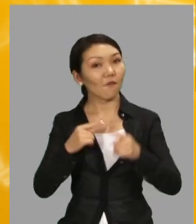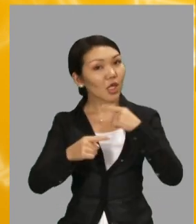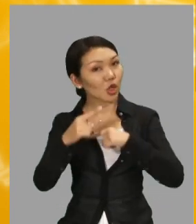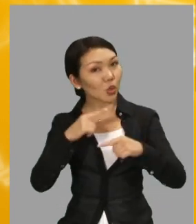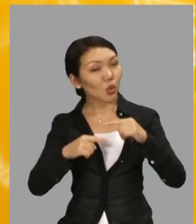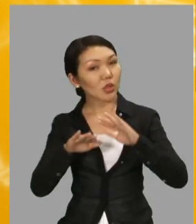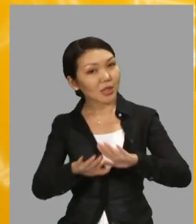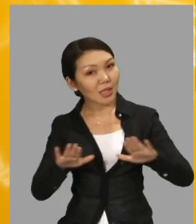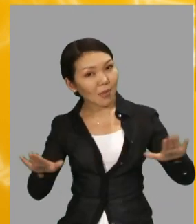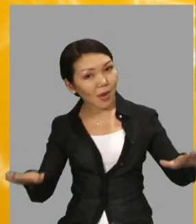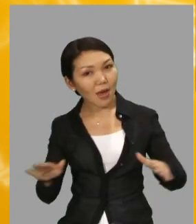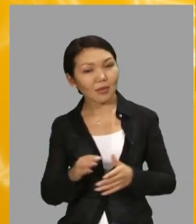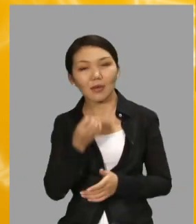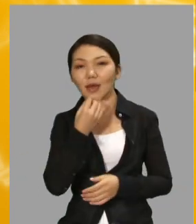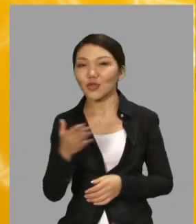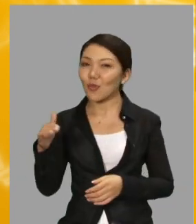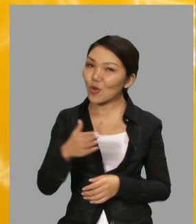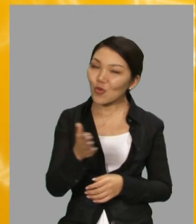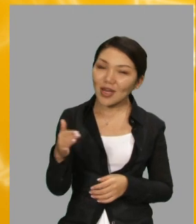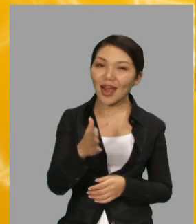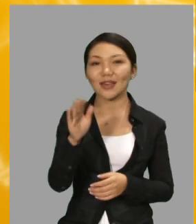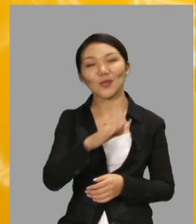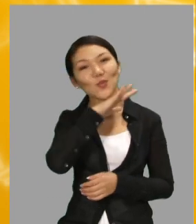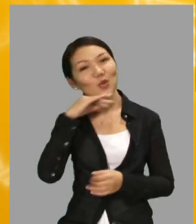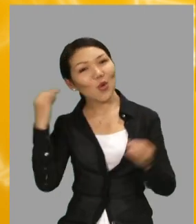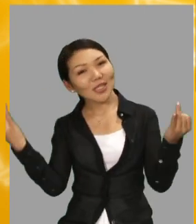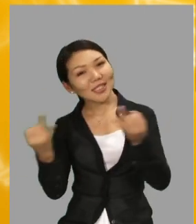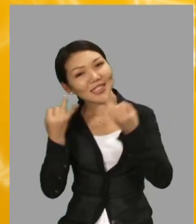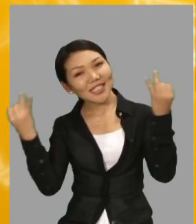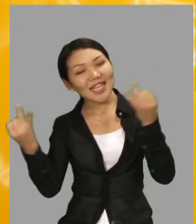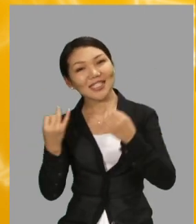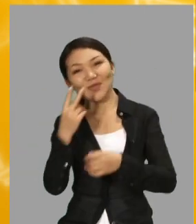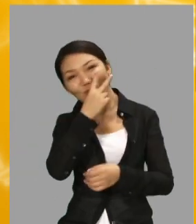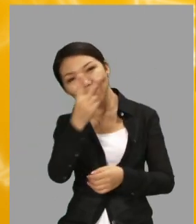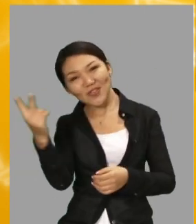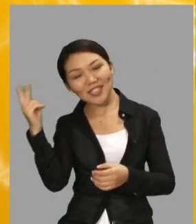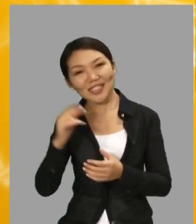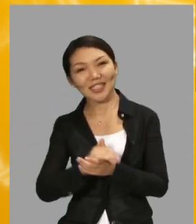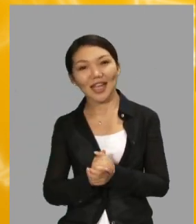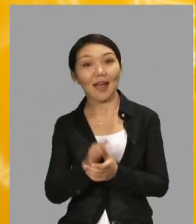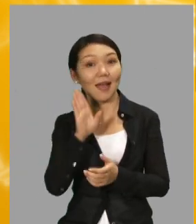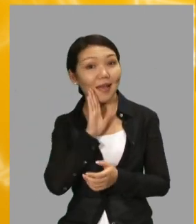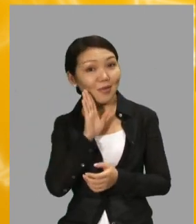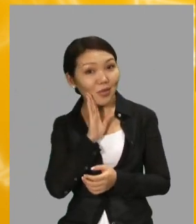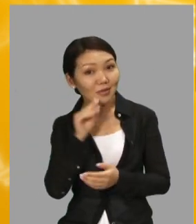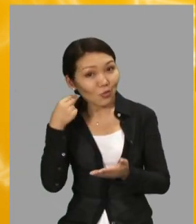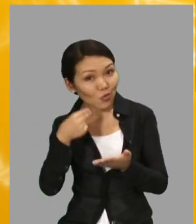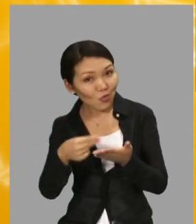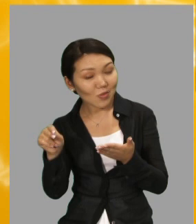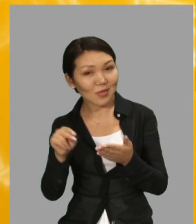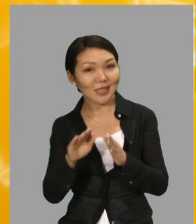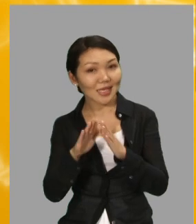Вернулись ребята, хорошо погуляли, много интересного увидели, а Эльмира купила